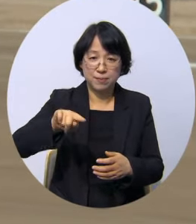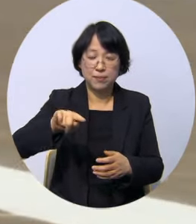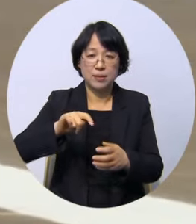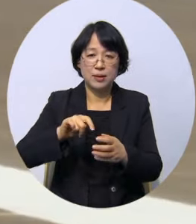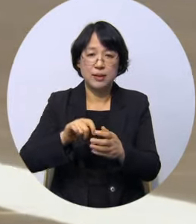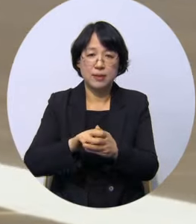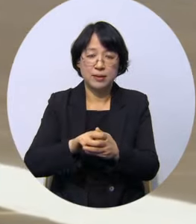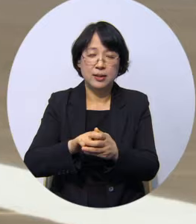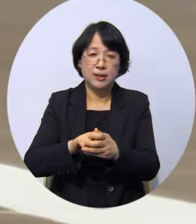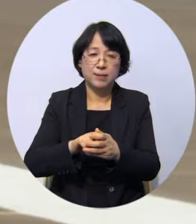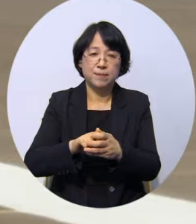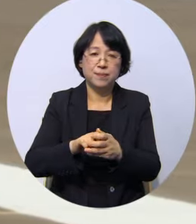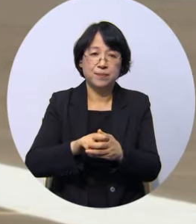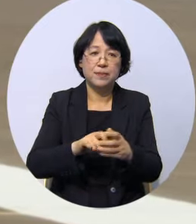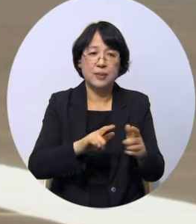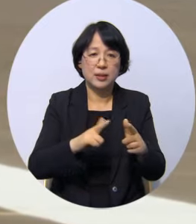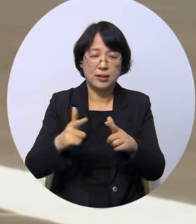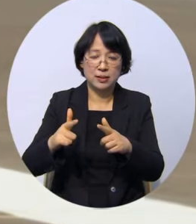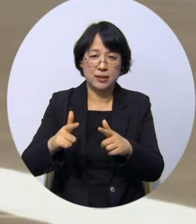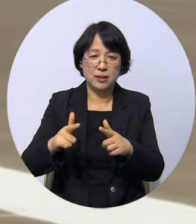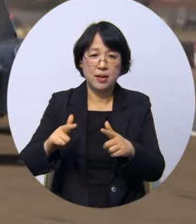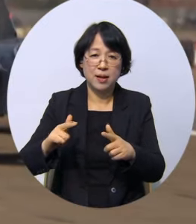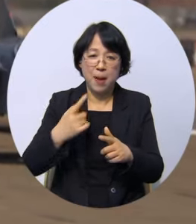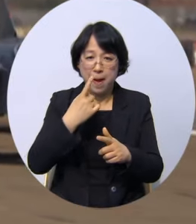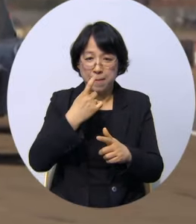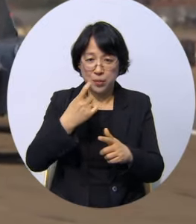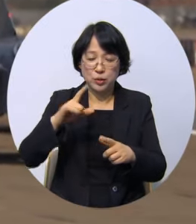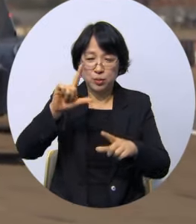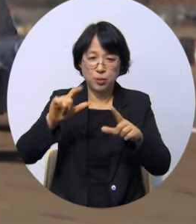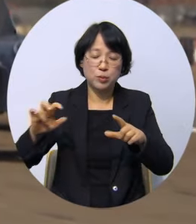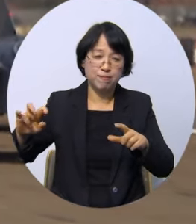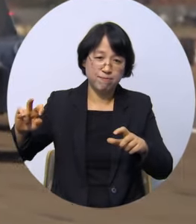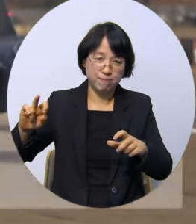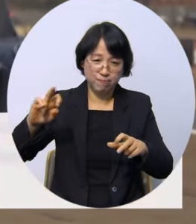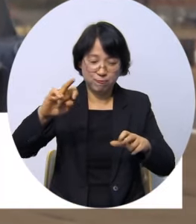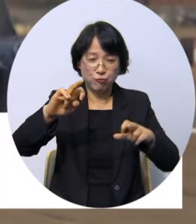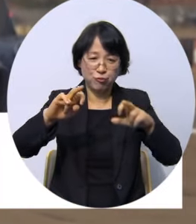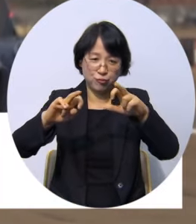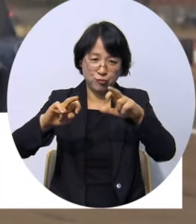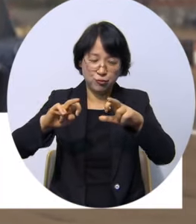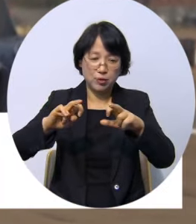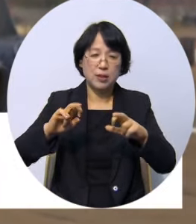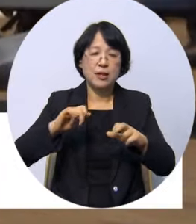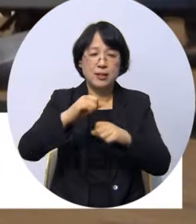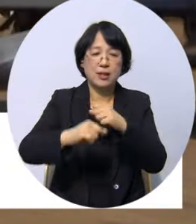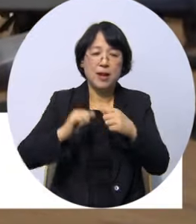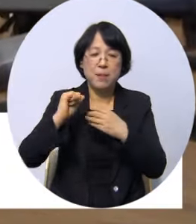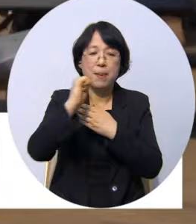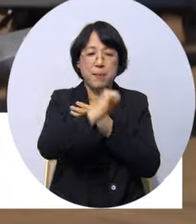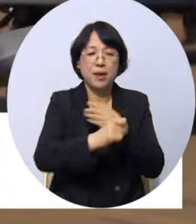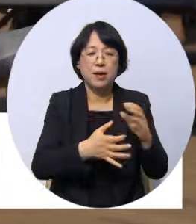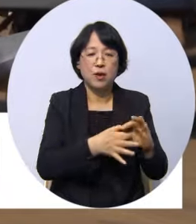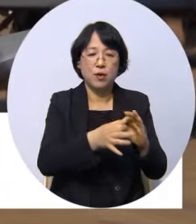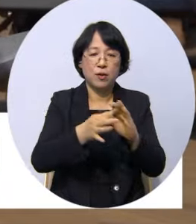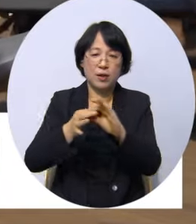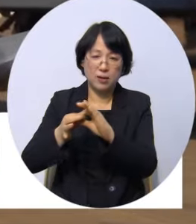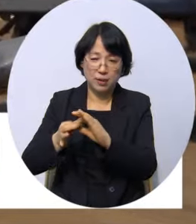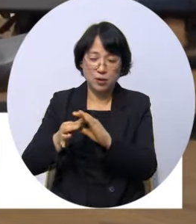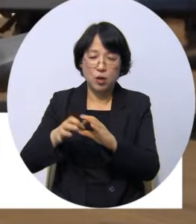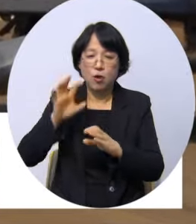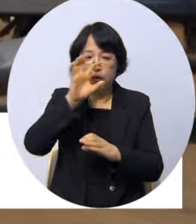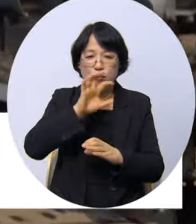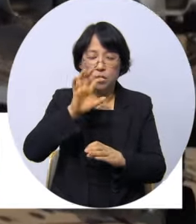전투기들이 차례로 위용을 뽐냅니다 한미 연합 훈련 자유의 방패 연습과 연계된 엘리펀트 워크